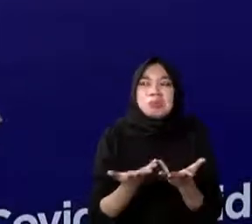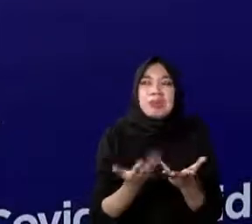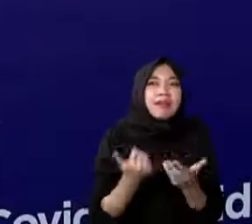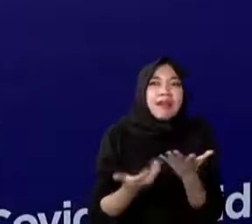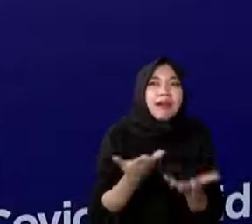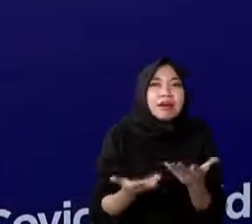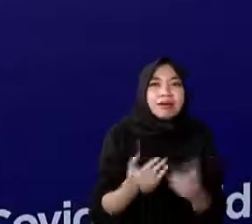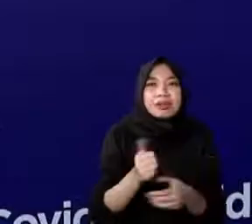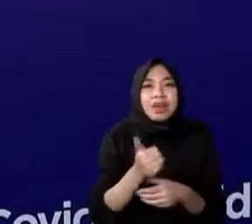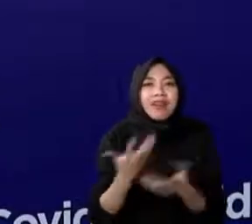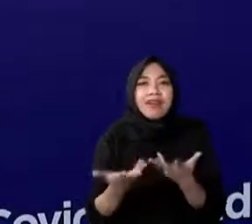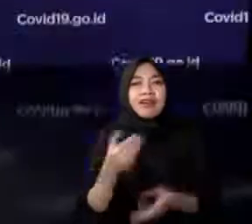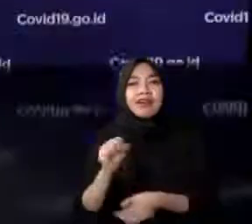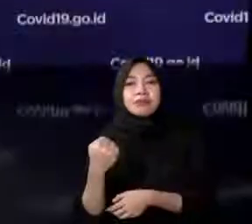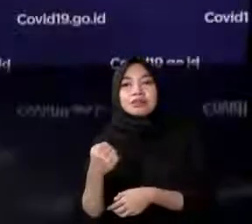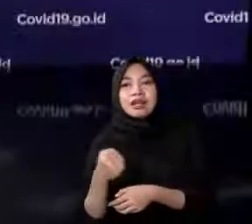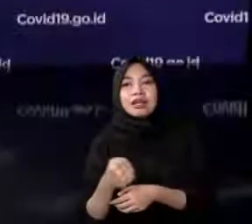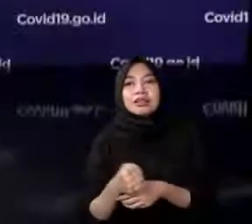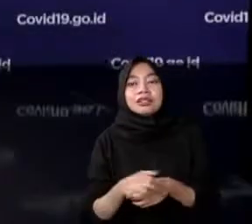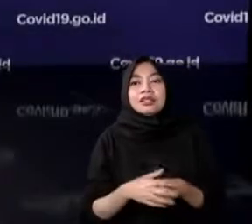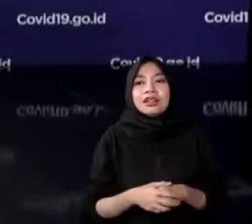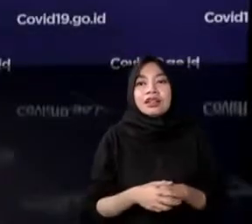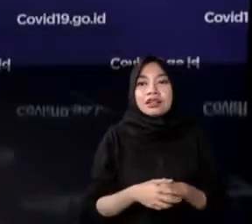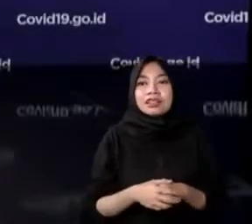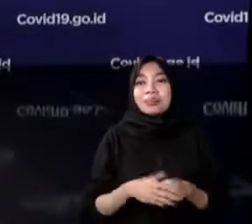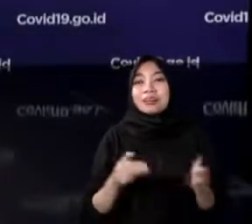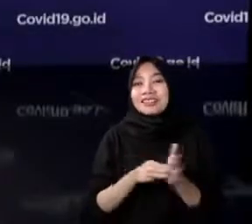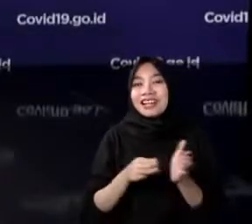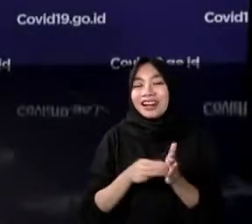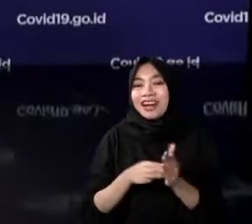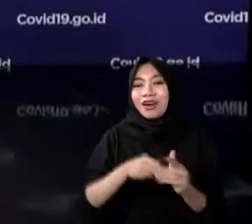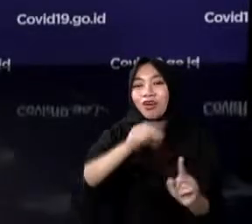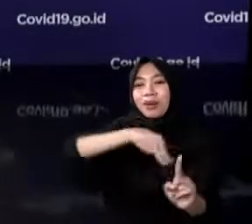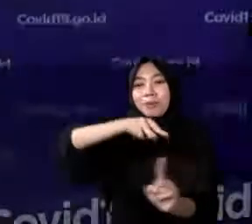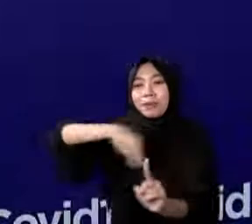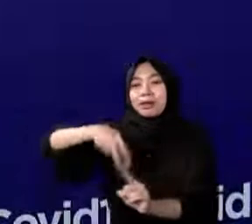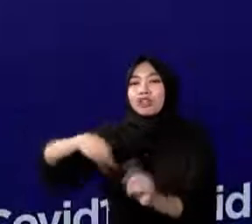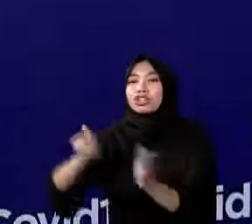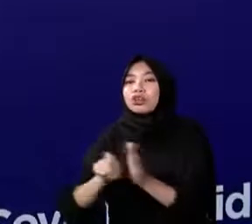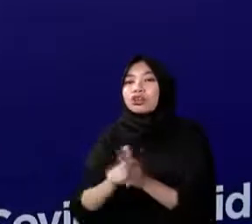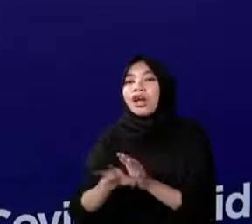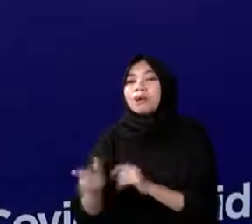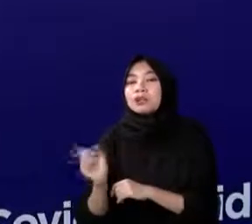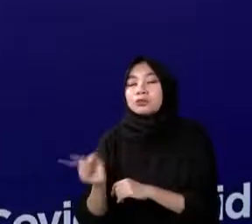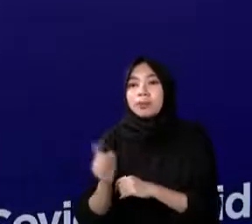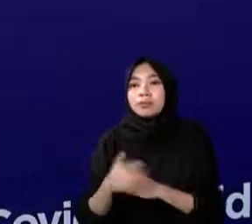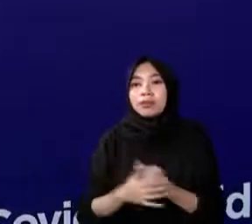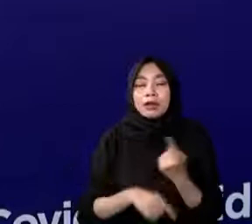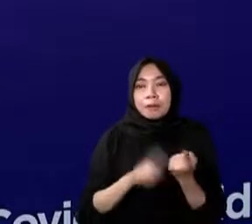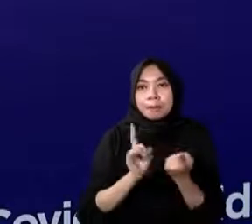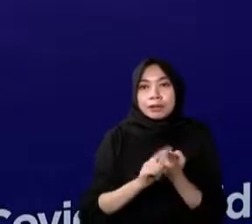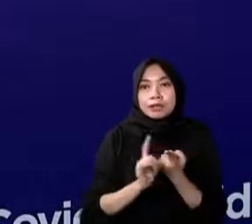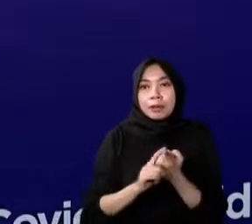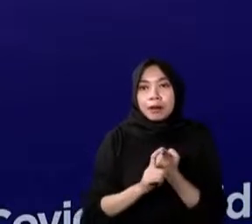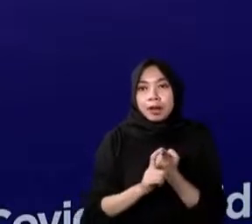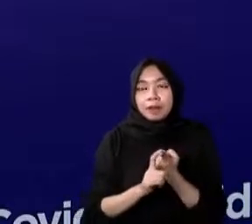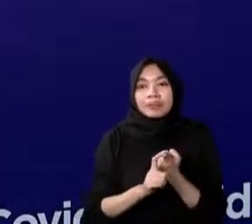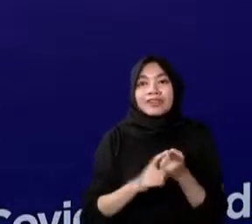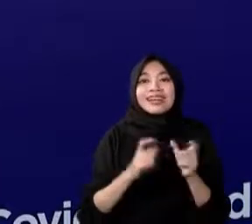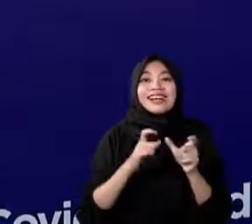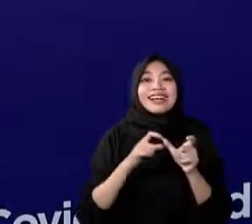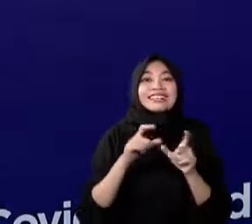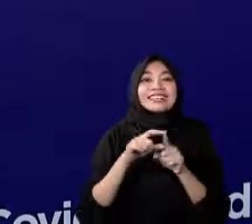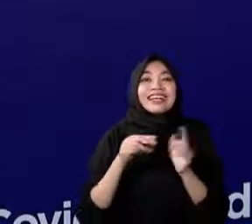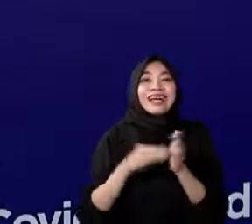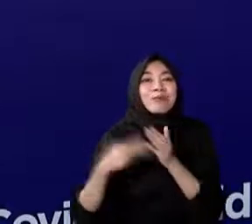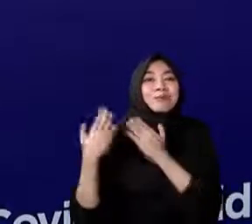Mbak Dewi dalam memenuhi target WHO ini? Jadi beberapa kendala biasanya adalah satu memang terkait dengan jumlah SDM